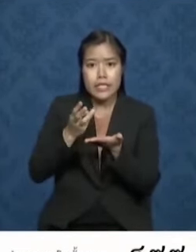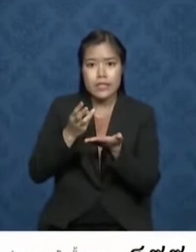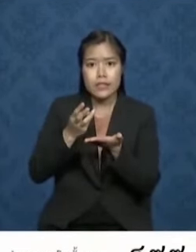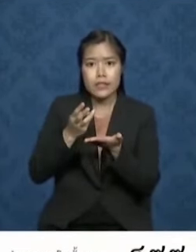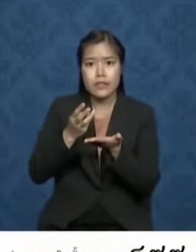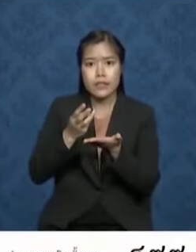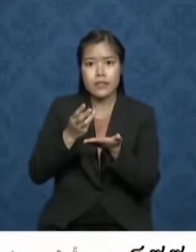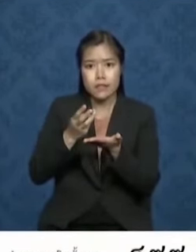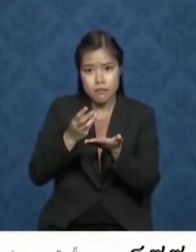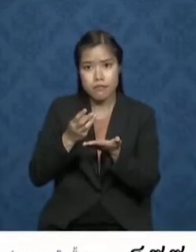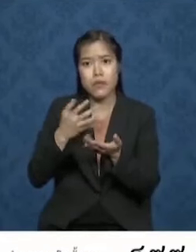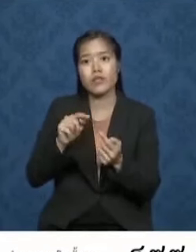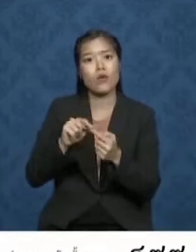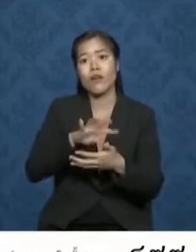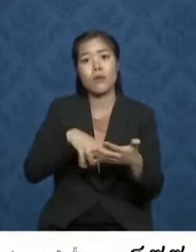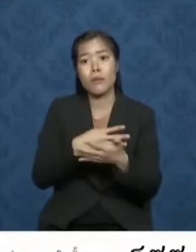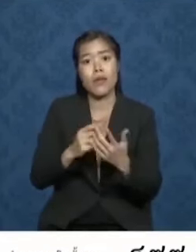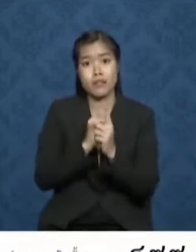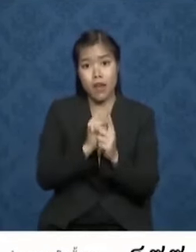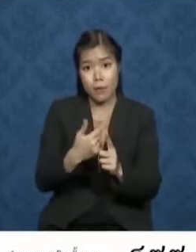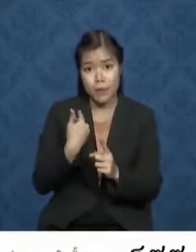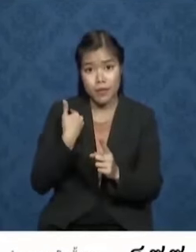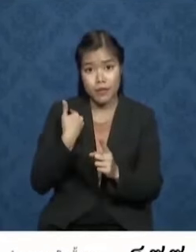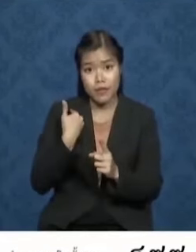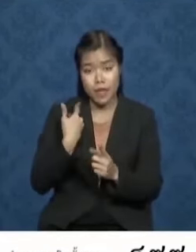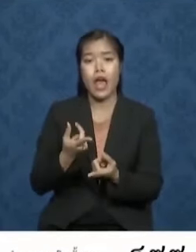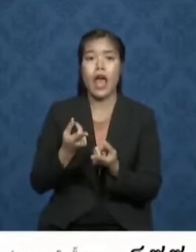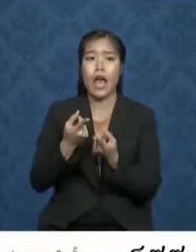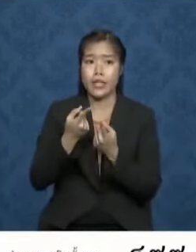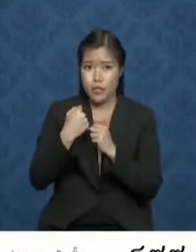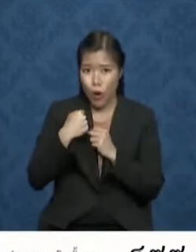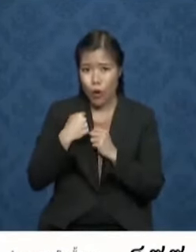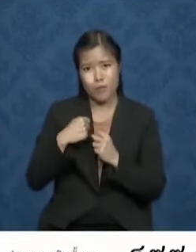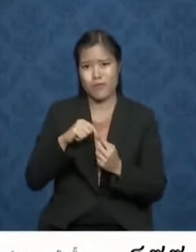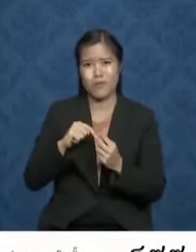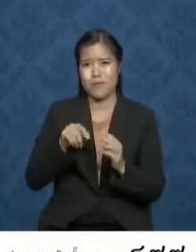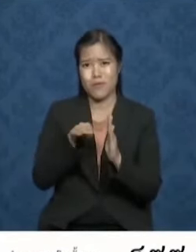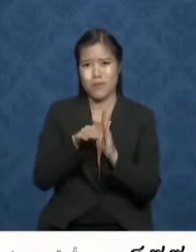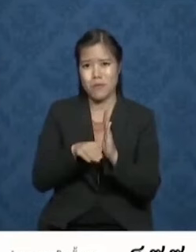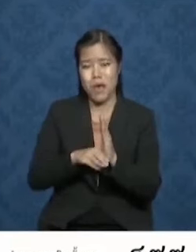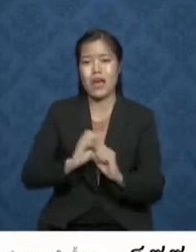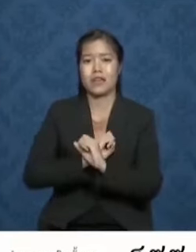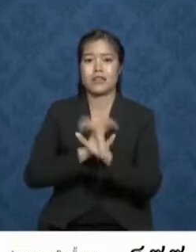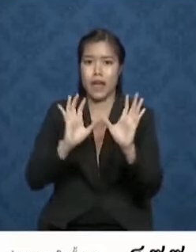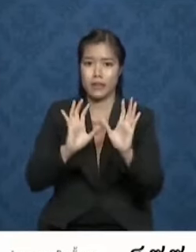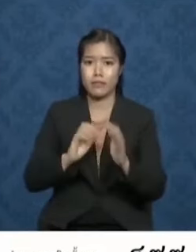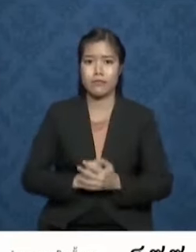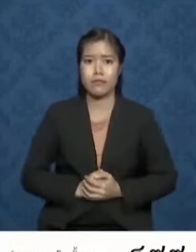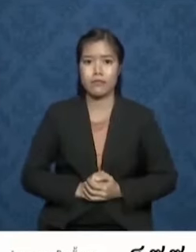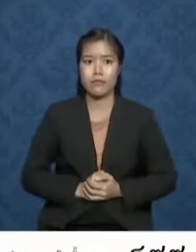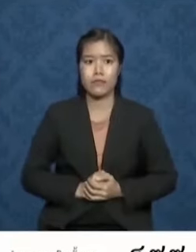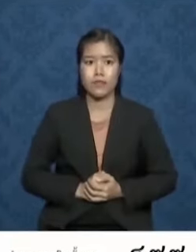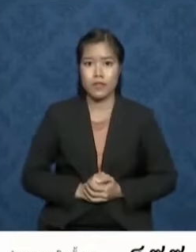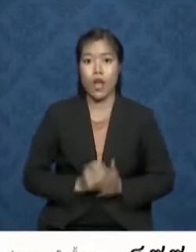นโยบายเรือธงหรือไม่อยากให้ท่านช่วยตอบแบบเป็นวิทยาศาสตร์หน่อยว่าเราต้องมีทหารกอง